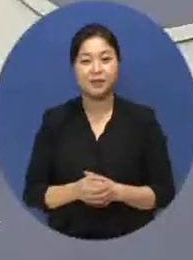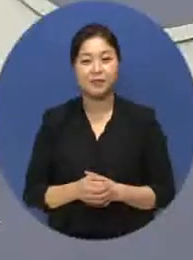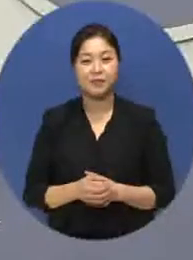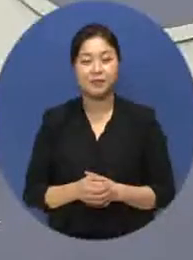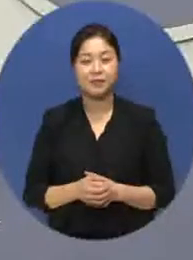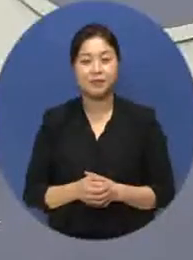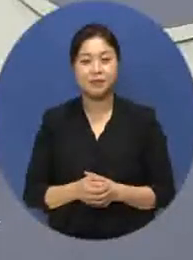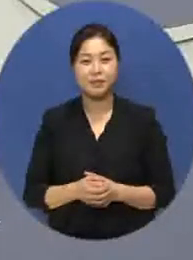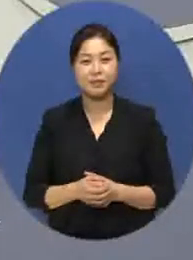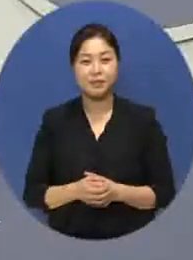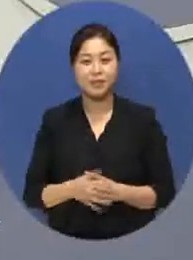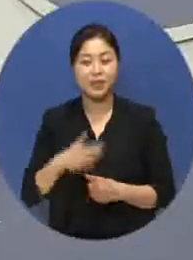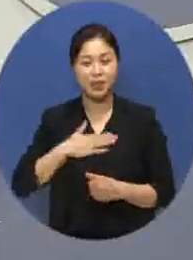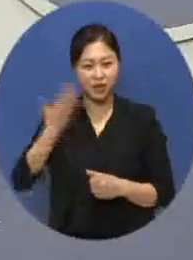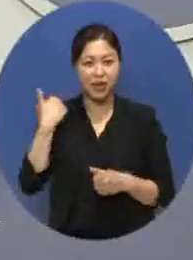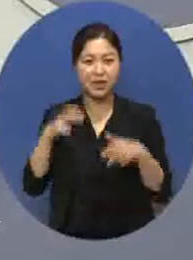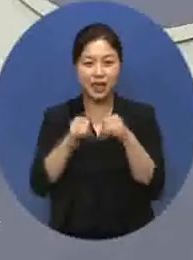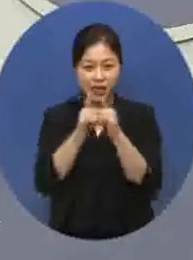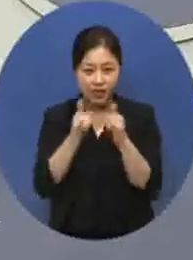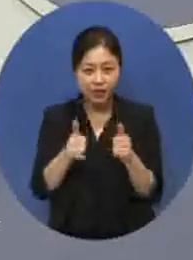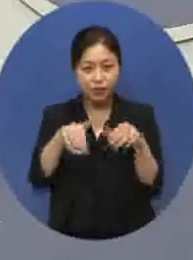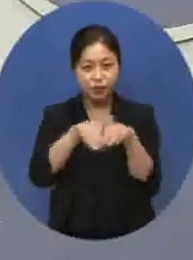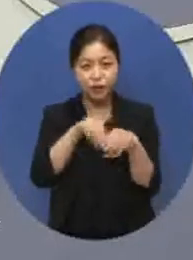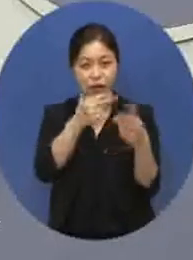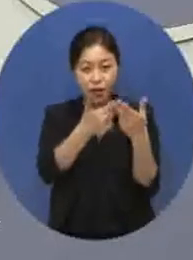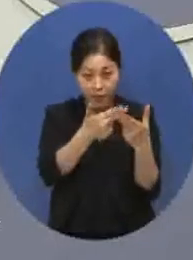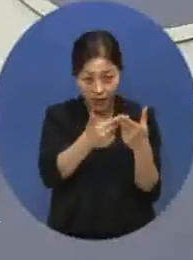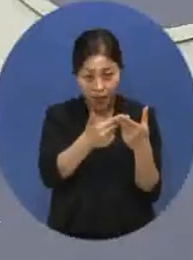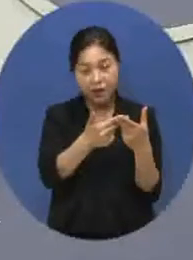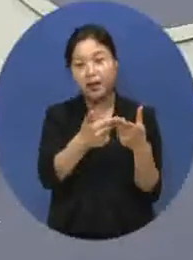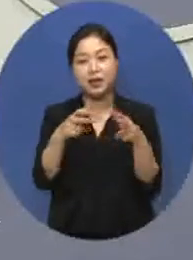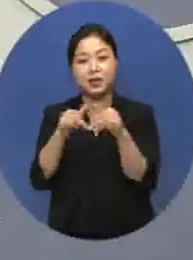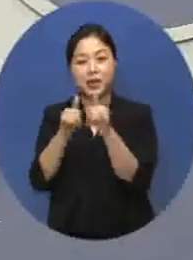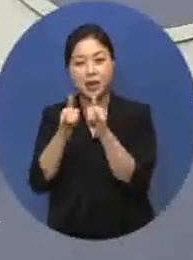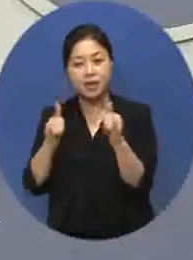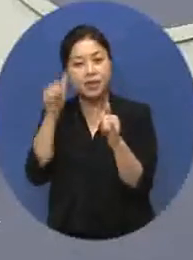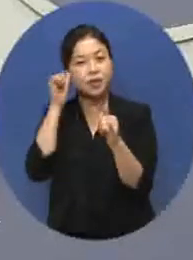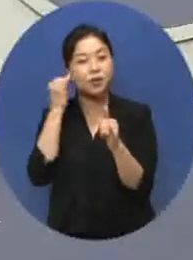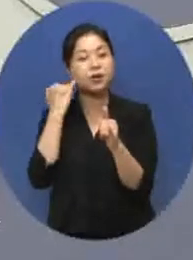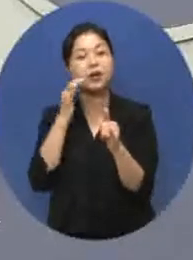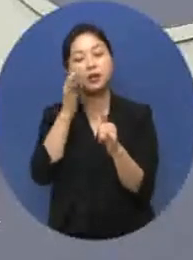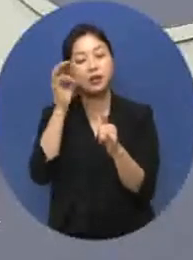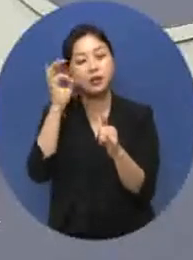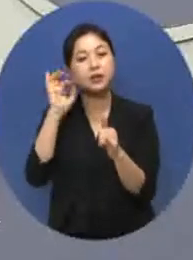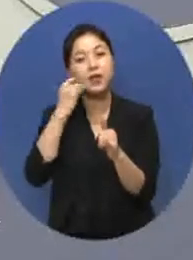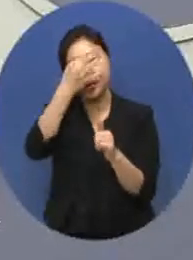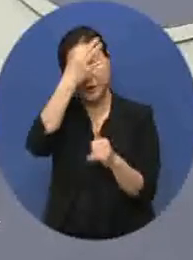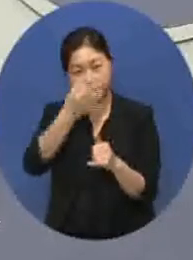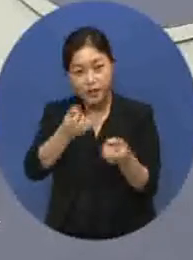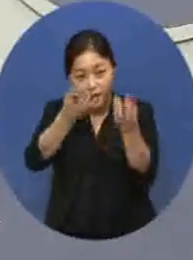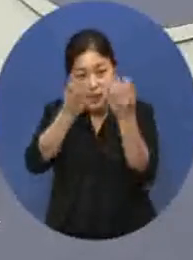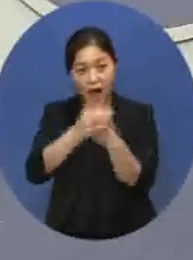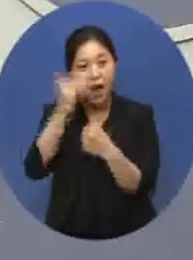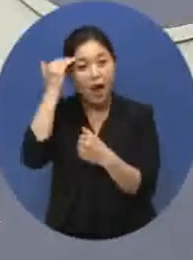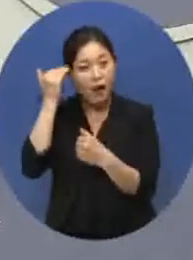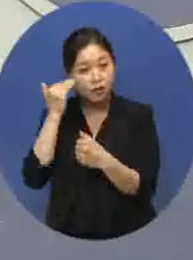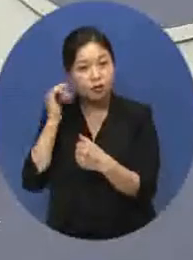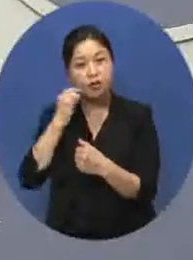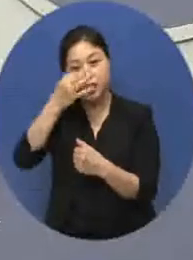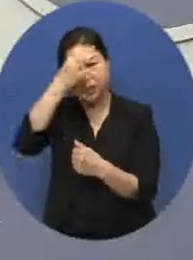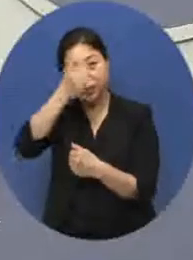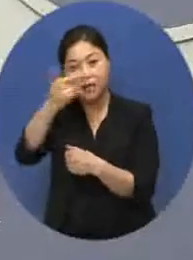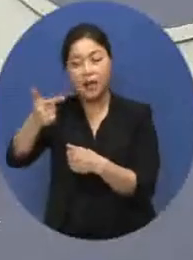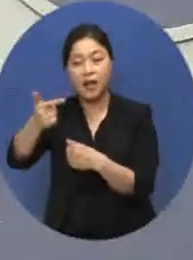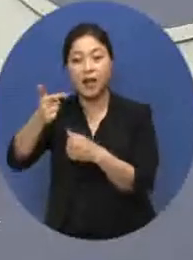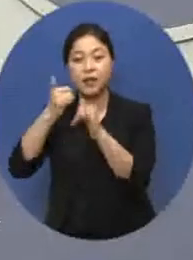하던 장애인문화협회에서부터 거기서 뭐 장애 청소년 예술제라든가 대한민국 예술 대상이라든가 이런 대표적인